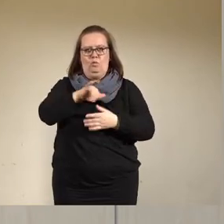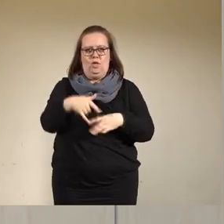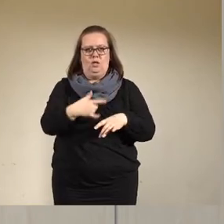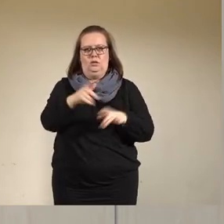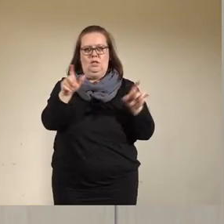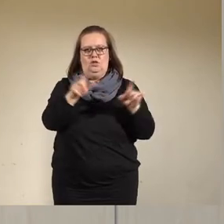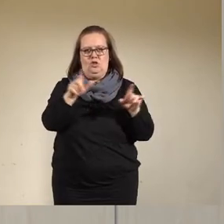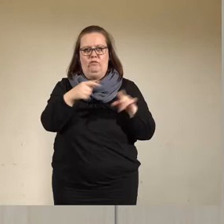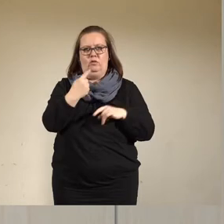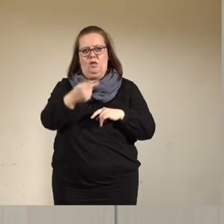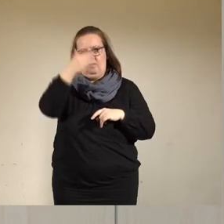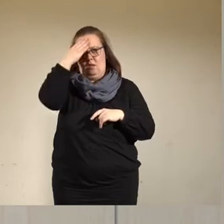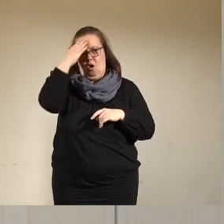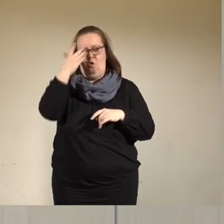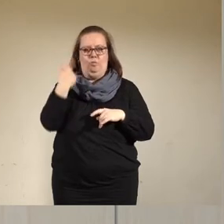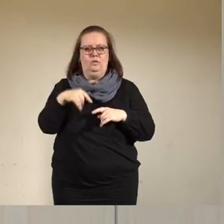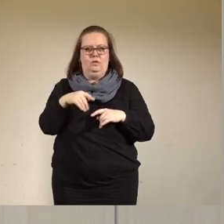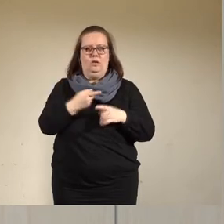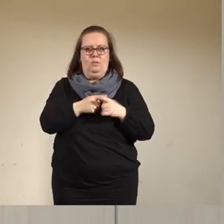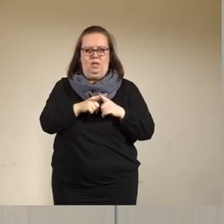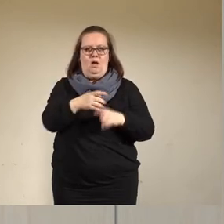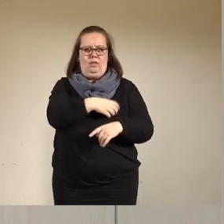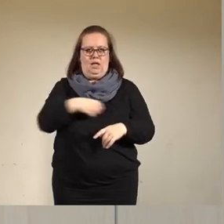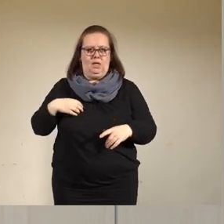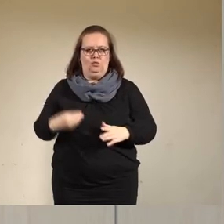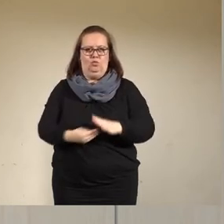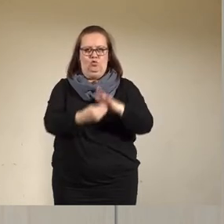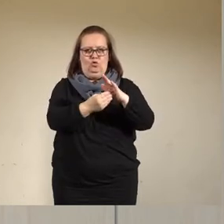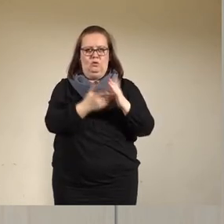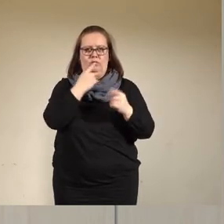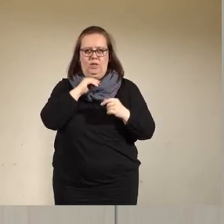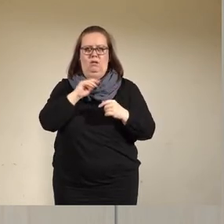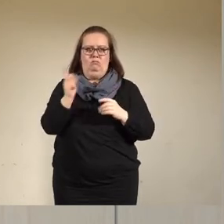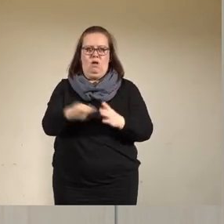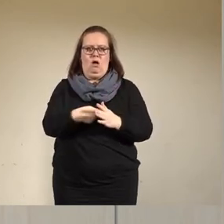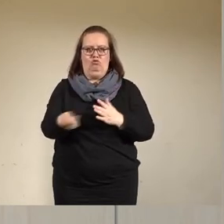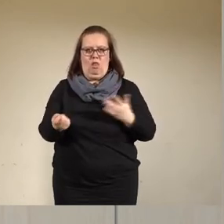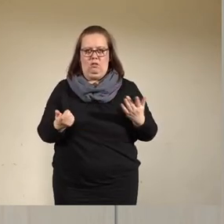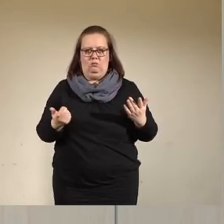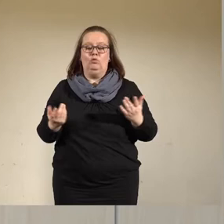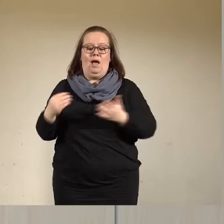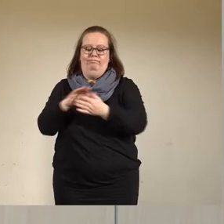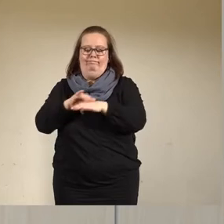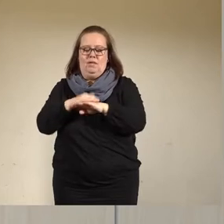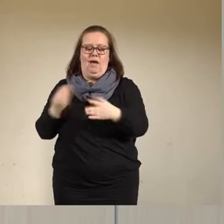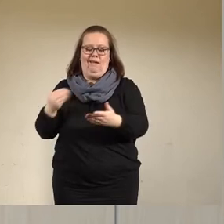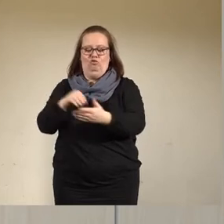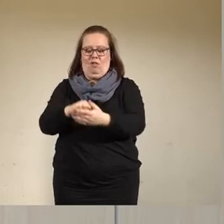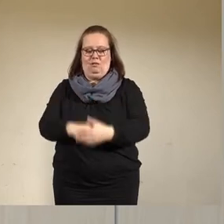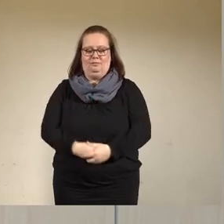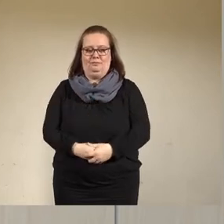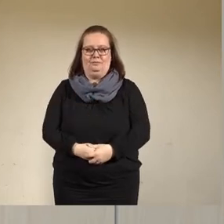Stadionprojektgesellschaft, die damit den Hauptmieter, die SG Dynamo Dresden, entlastet, einzustellen. Wir möchten